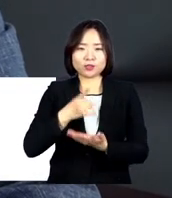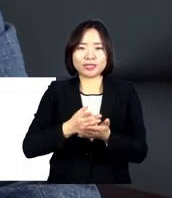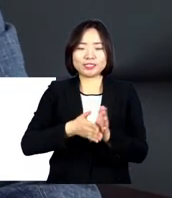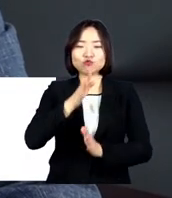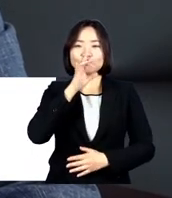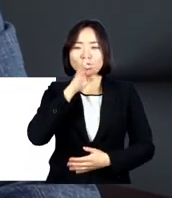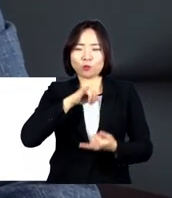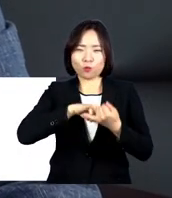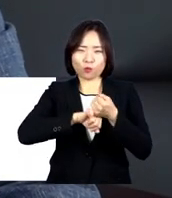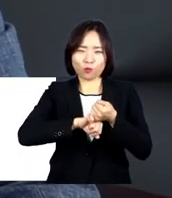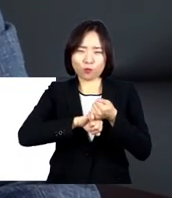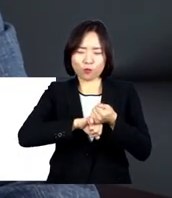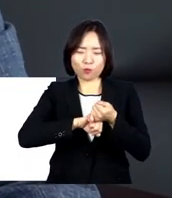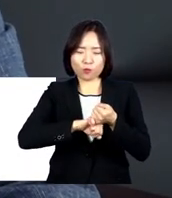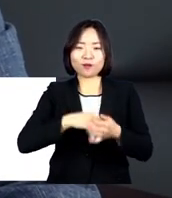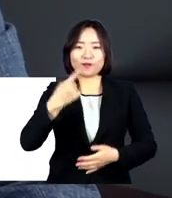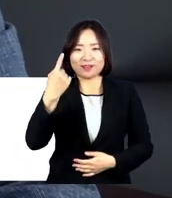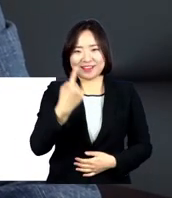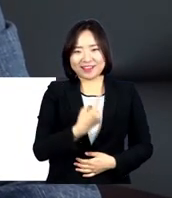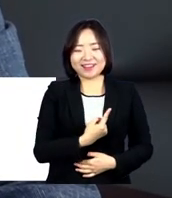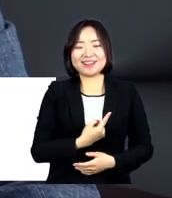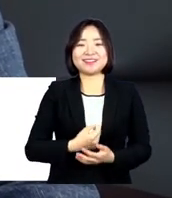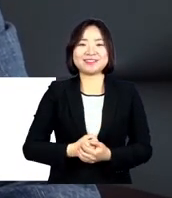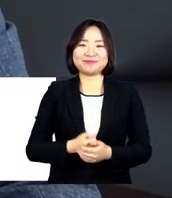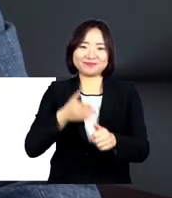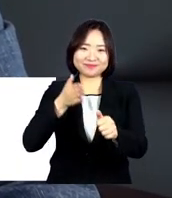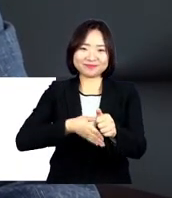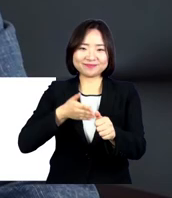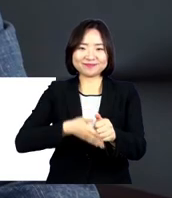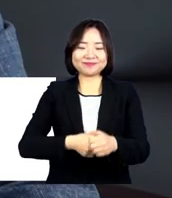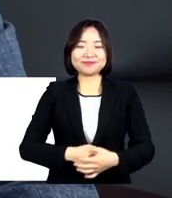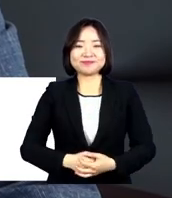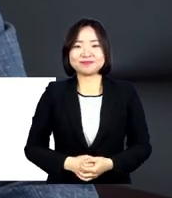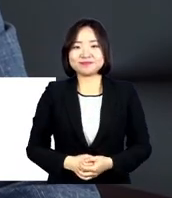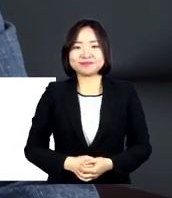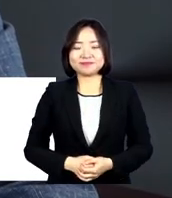천안시 중앙동에 꼭 좀 오셔서 힐링을 느끼고 갈 수 있도록 좀 부탁을 드립니다.